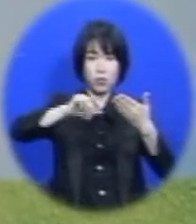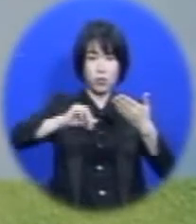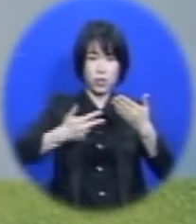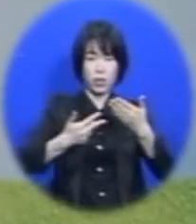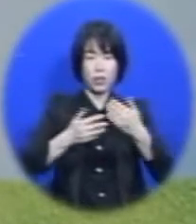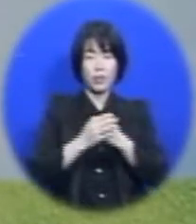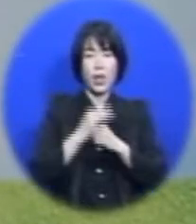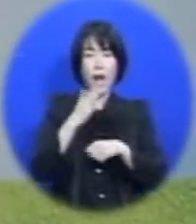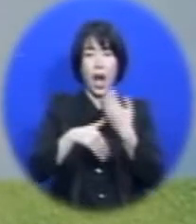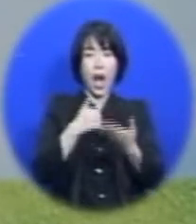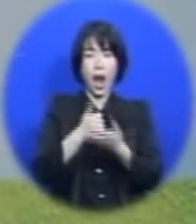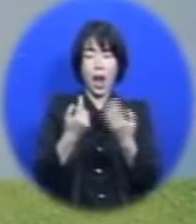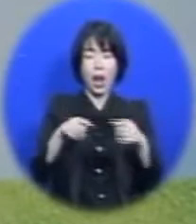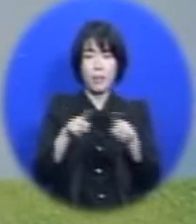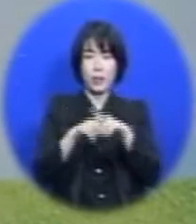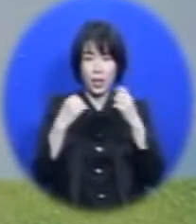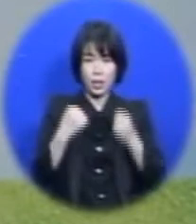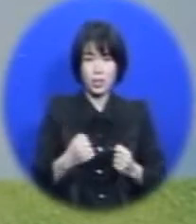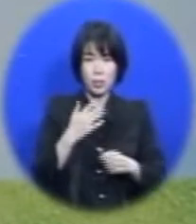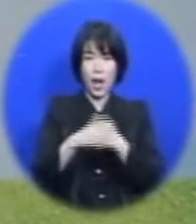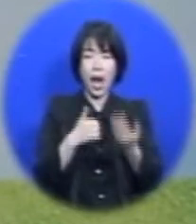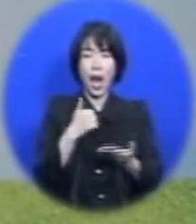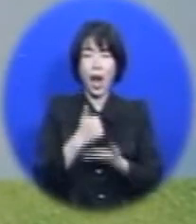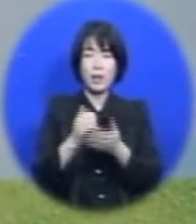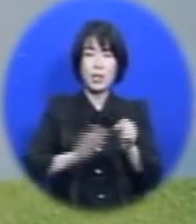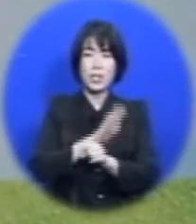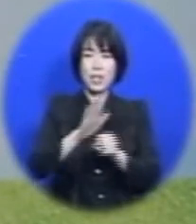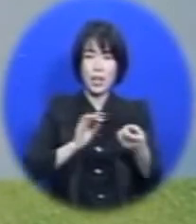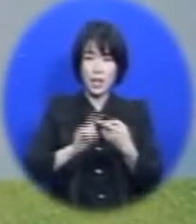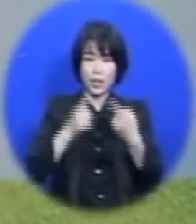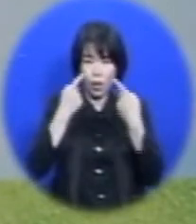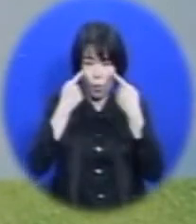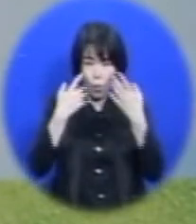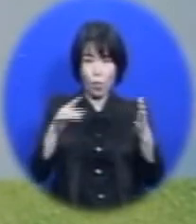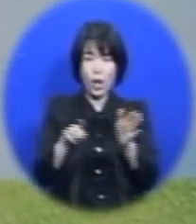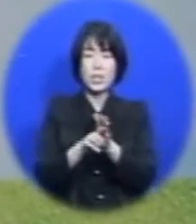하나님이 함께 계시면 하나님의 사랑에 대한 확신이 생깁니다.